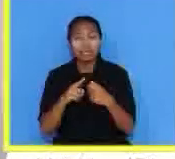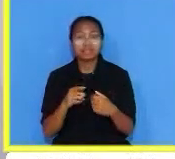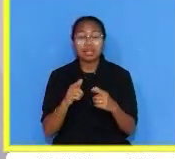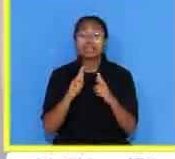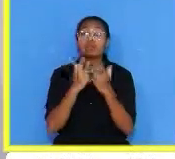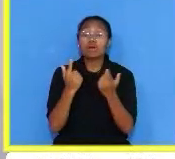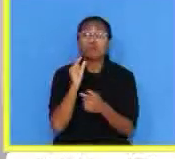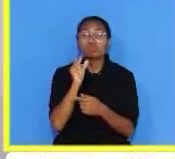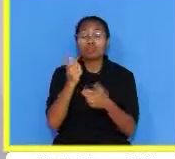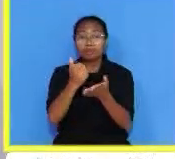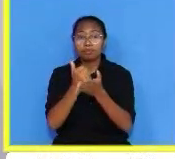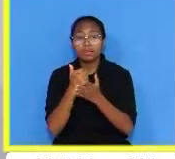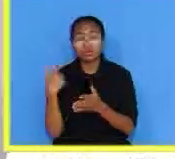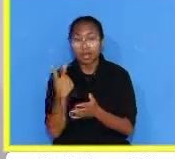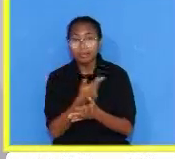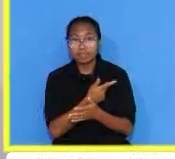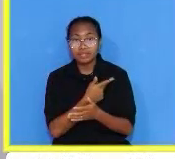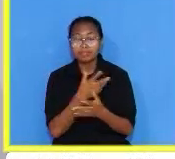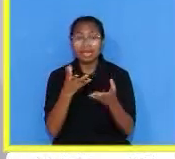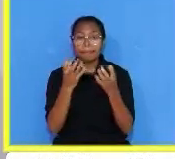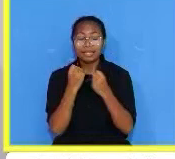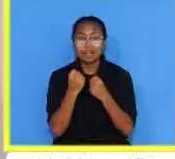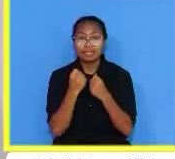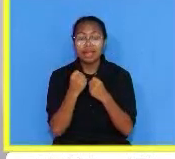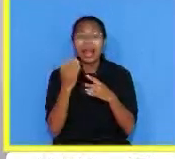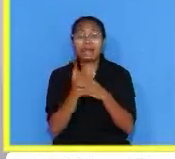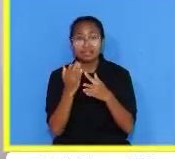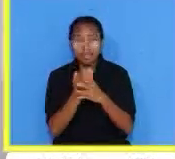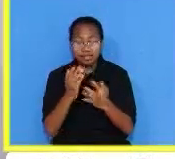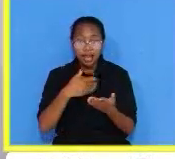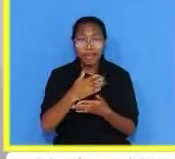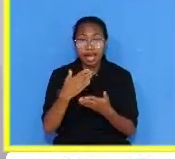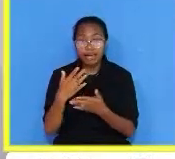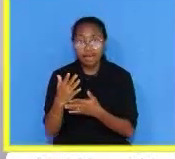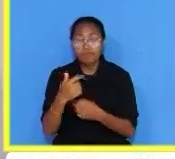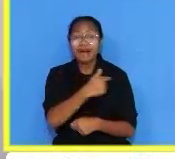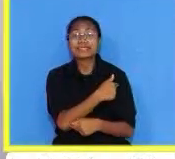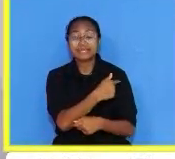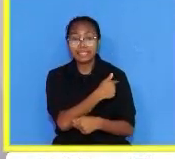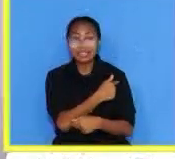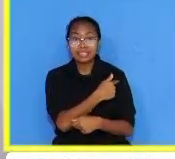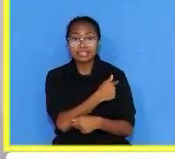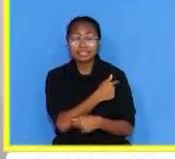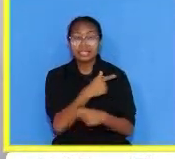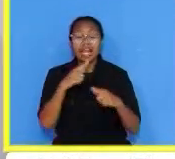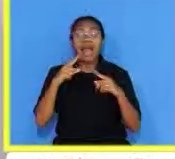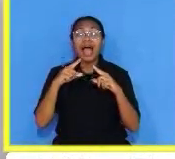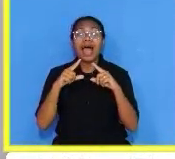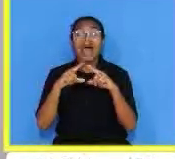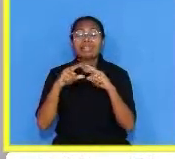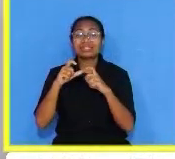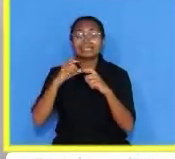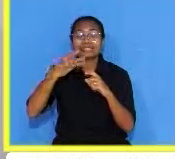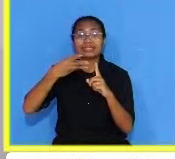terbuka untuk membantu kami mendapatkan akses layanan vaksin yang aksesibel. Jadi